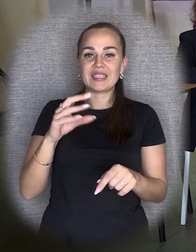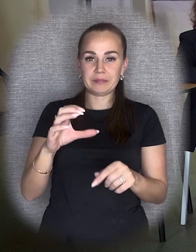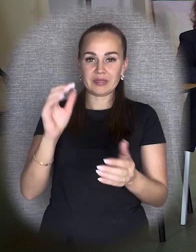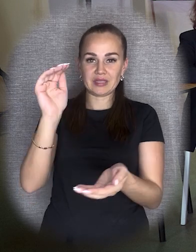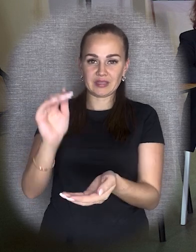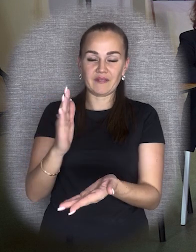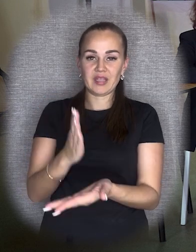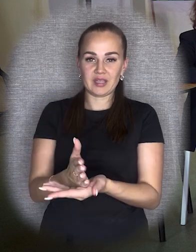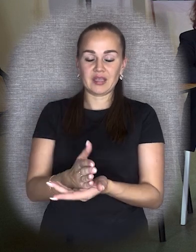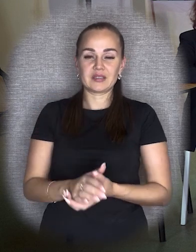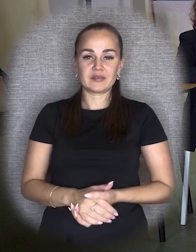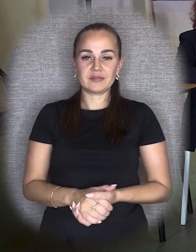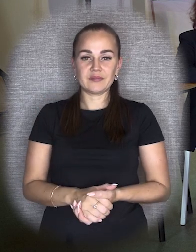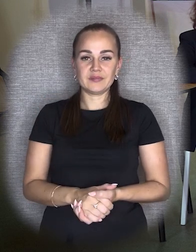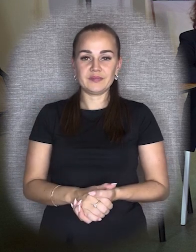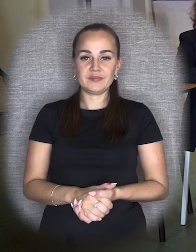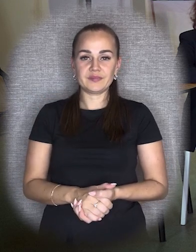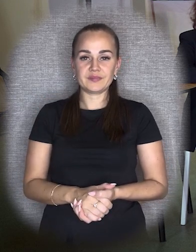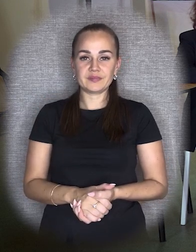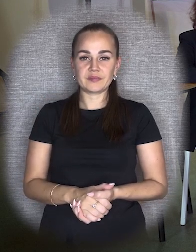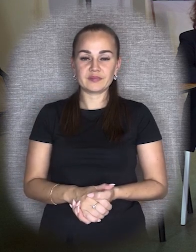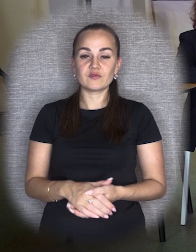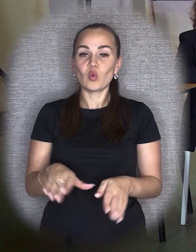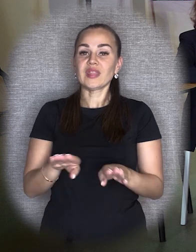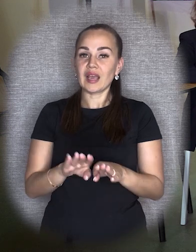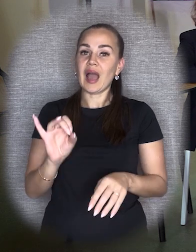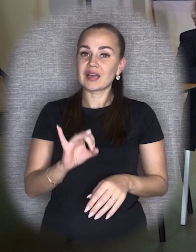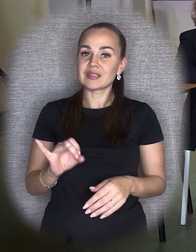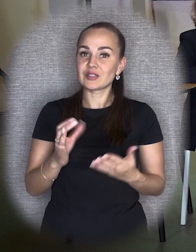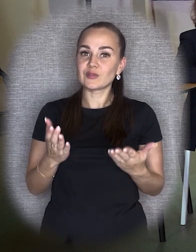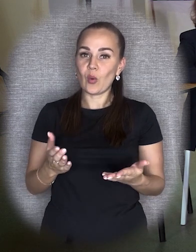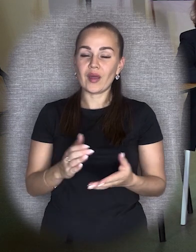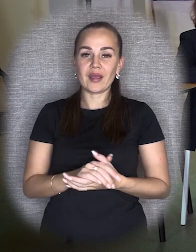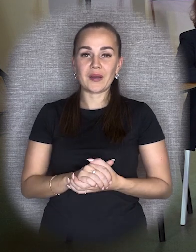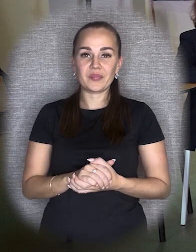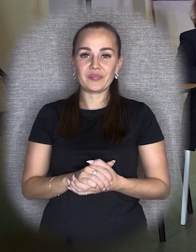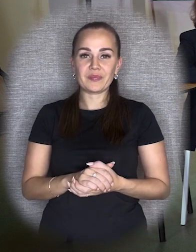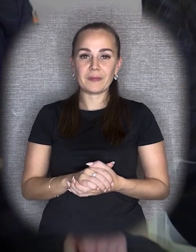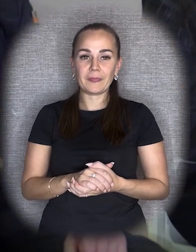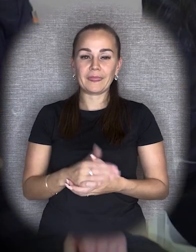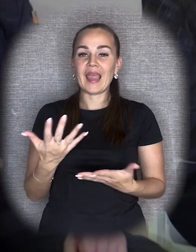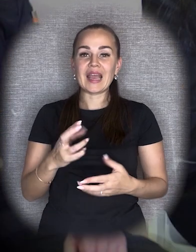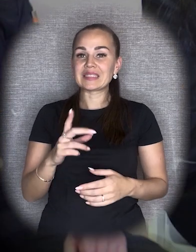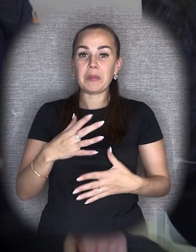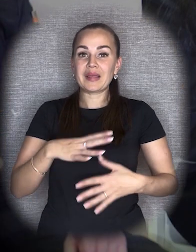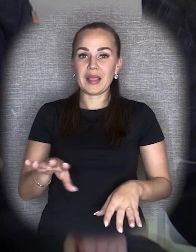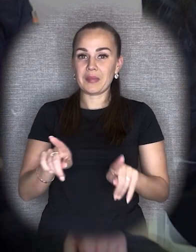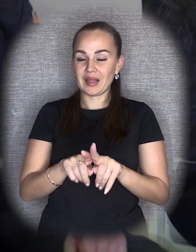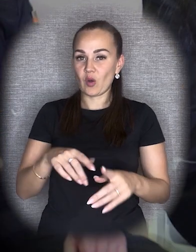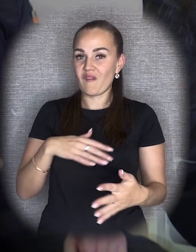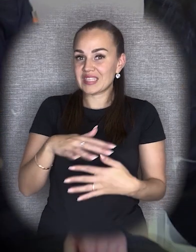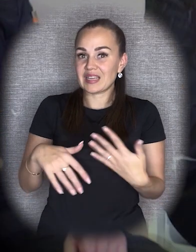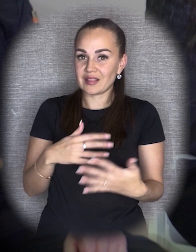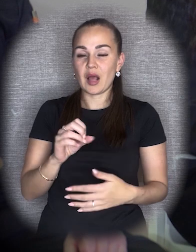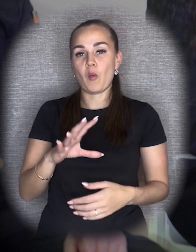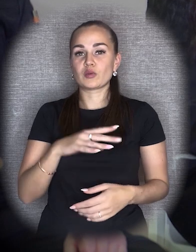что да. То есть вот такая история. И видите, может быть, если бы не было такого скандала, вполне возможно,